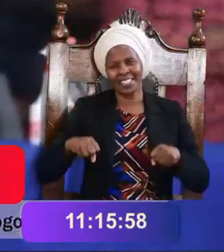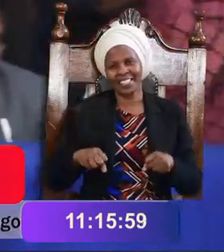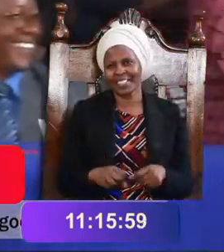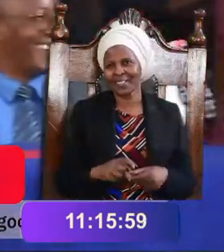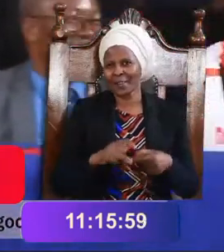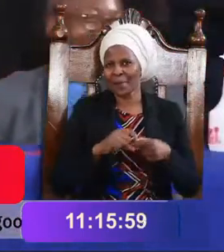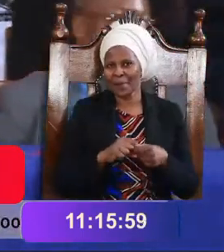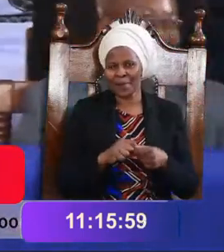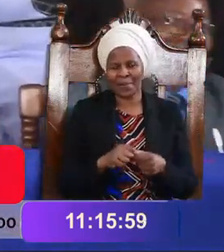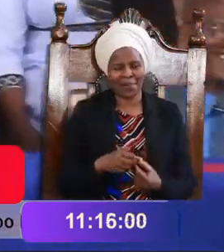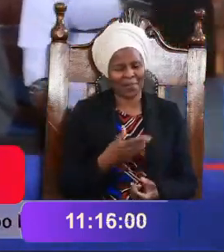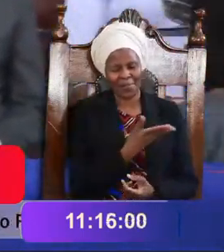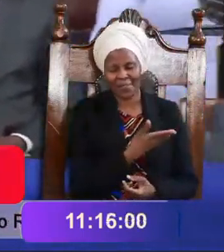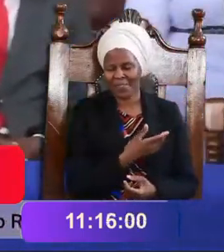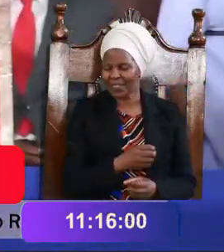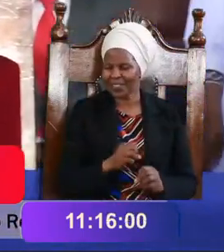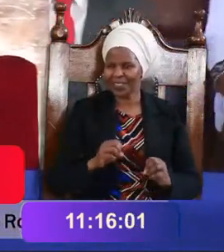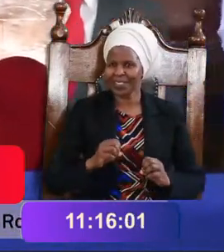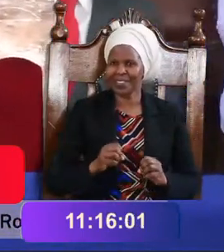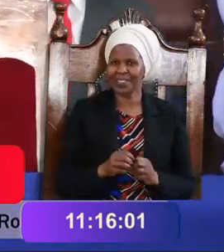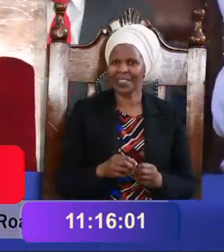nikaona ameketi tu pale.